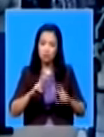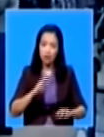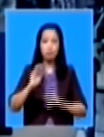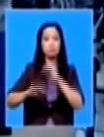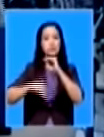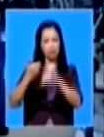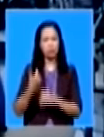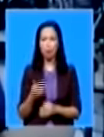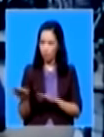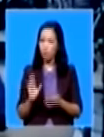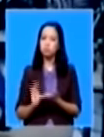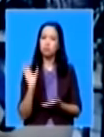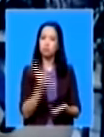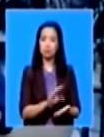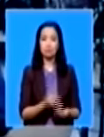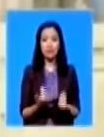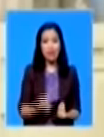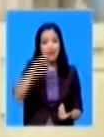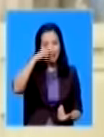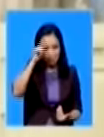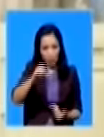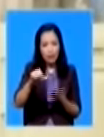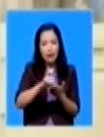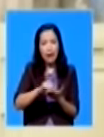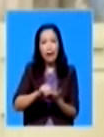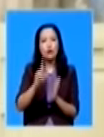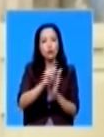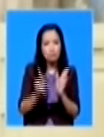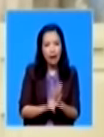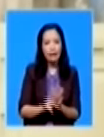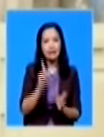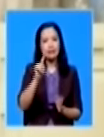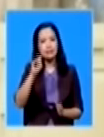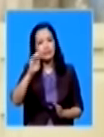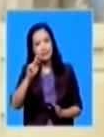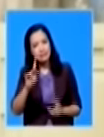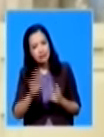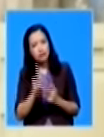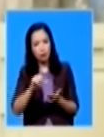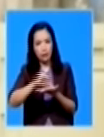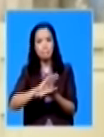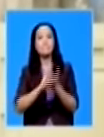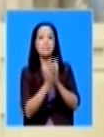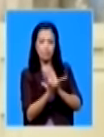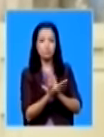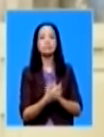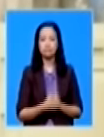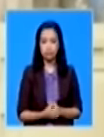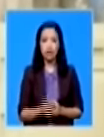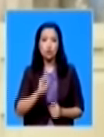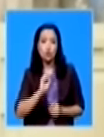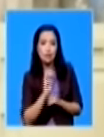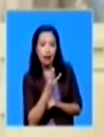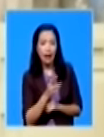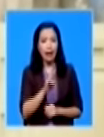ราก็ต้องปรับแก้กฎกติกาของเรากฎหมายของเราไม่ใช่ว่าเราจะให้เข้าไปเลยทั้งหมดไม่ใช่เราต้องแก้ไขกฎกติการะเบียบต่